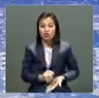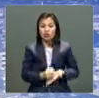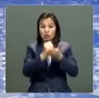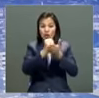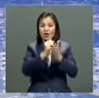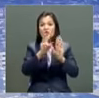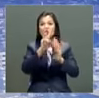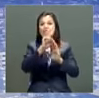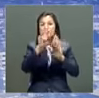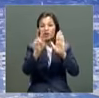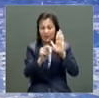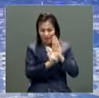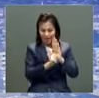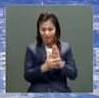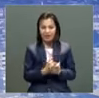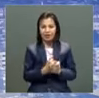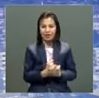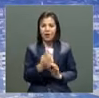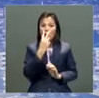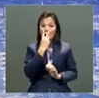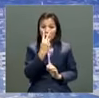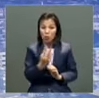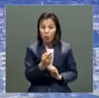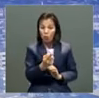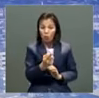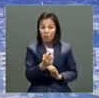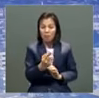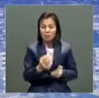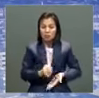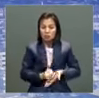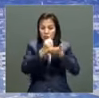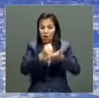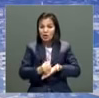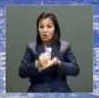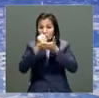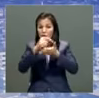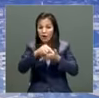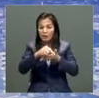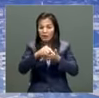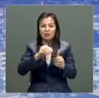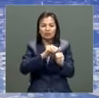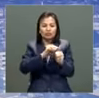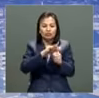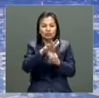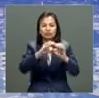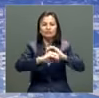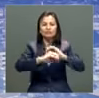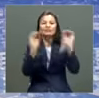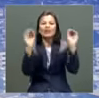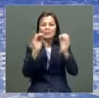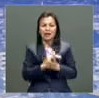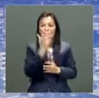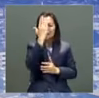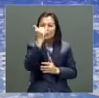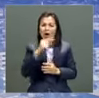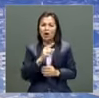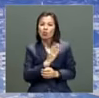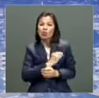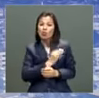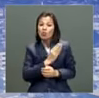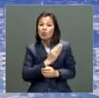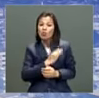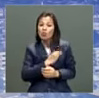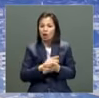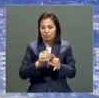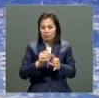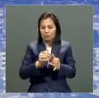คนและเดินหน้ากันไปอย่างพร้อมเพรียงกันเชื้อโรคก็ไม่มาหรอกครับเขากลัวการมี